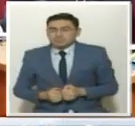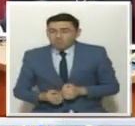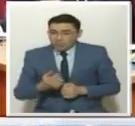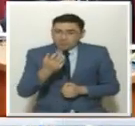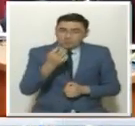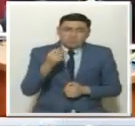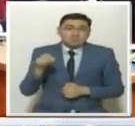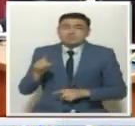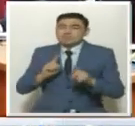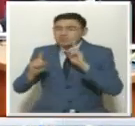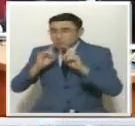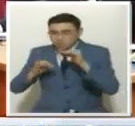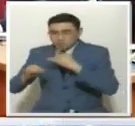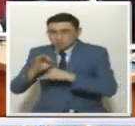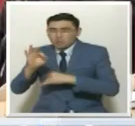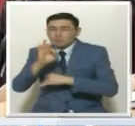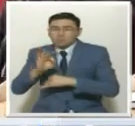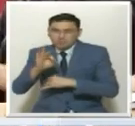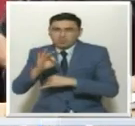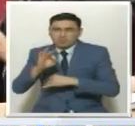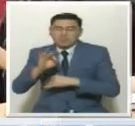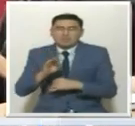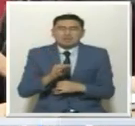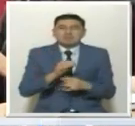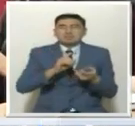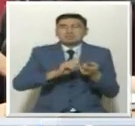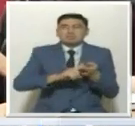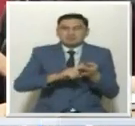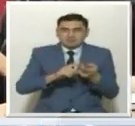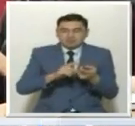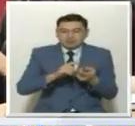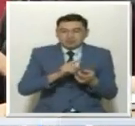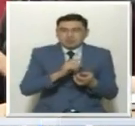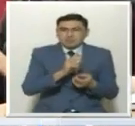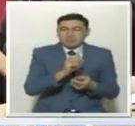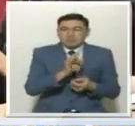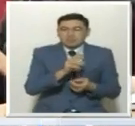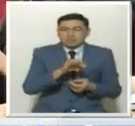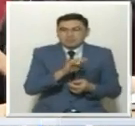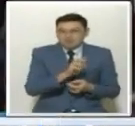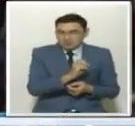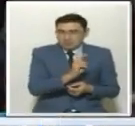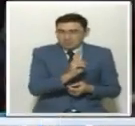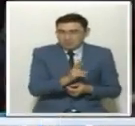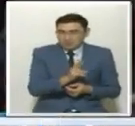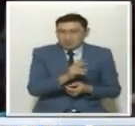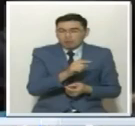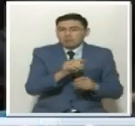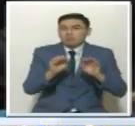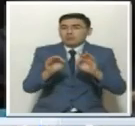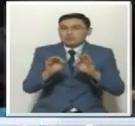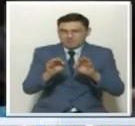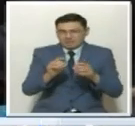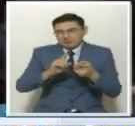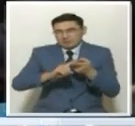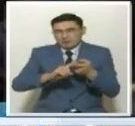Сондай-ақ жиында энергетика және тұрғын үй коммуналдық шаруашылық басқармасының басшысы Қартбаев Бердібек Каспий су тұщыту зауытын жаңғырту жобасын іске